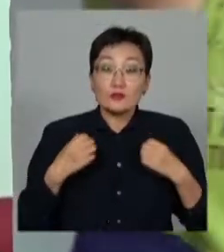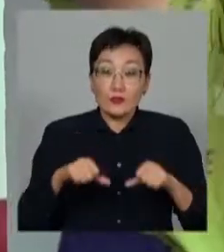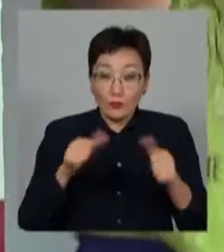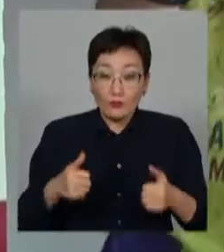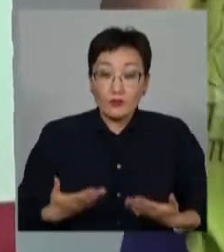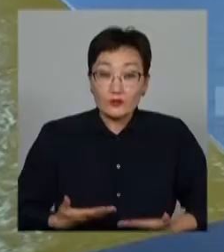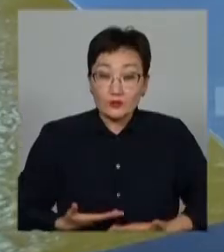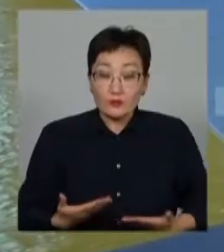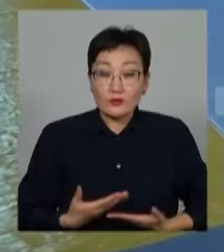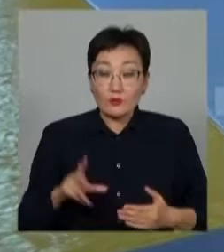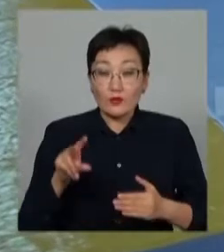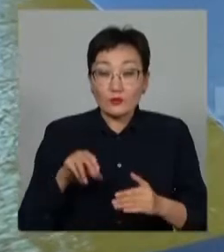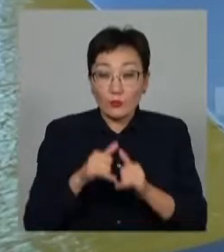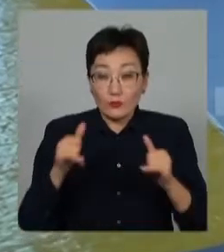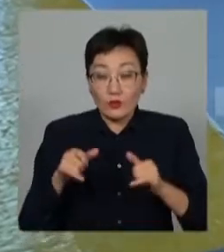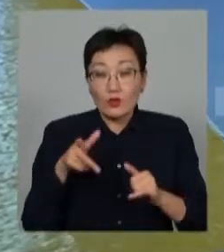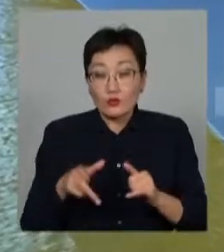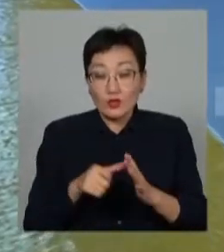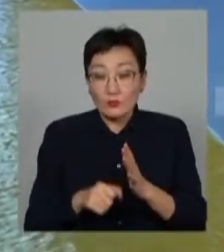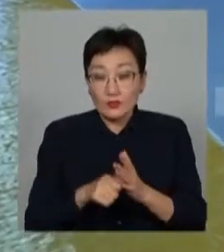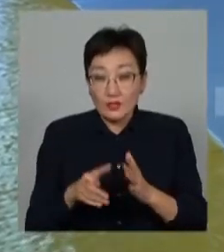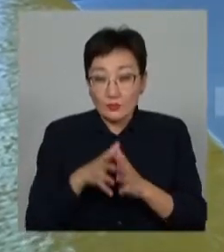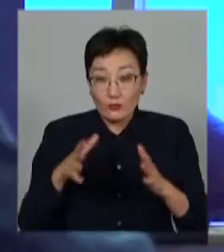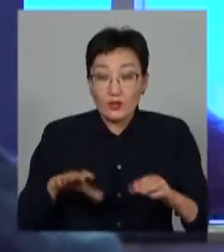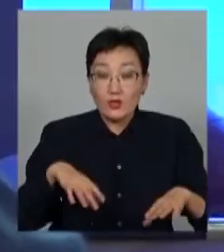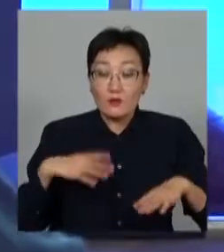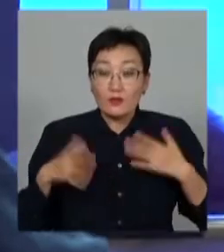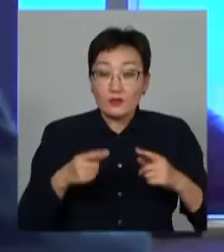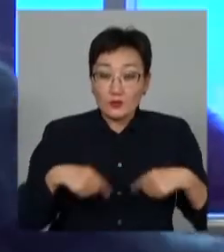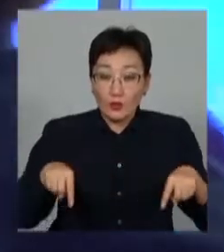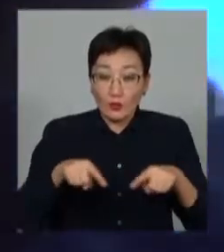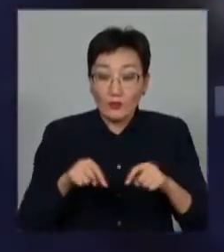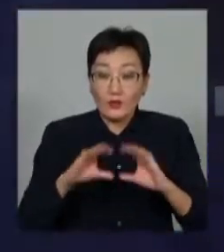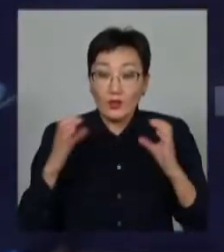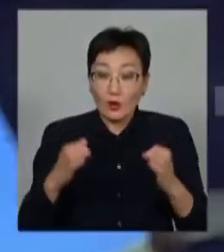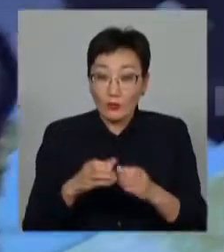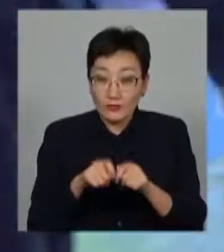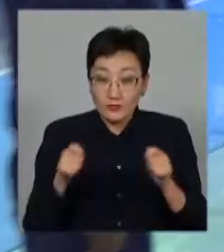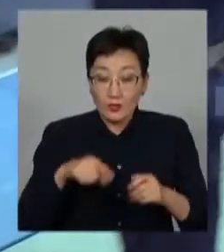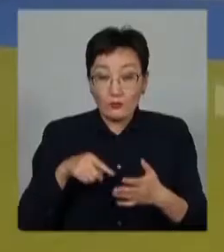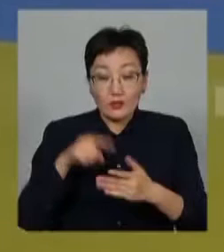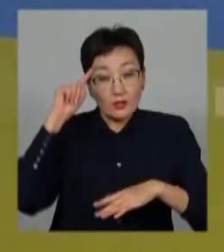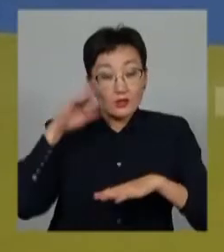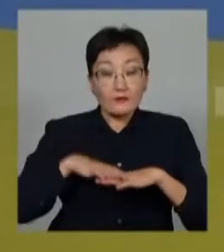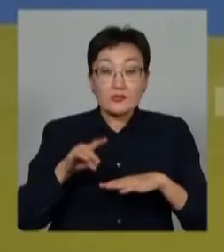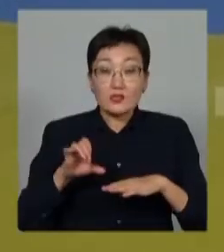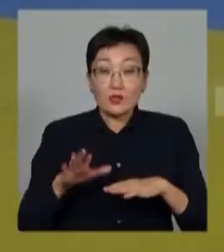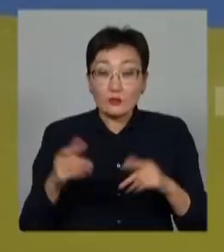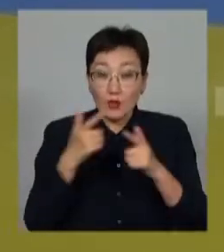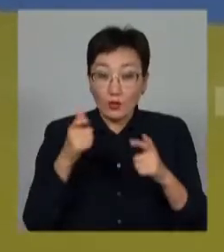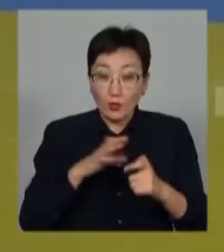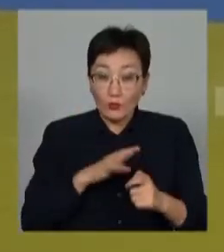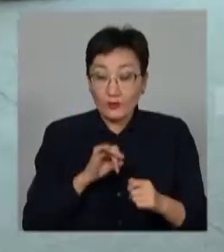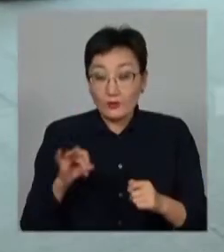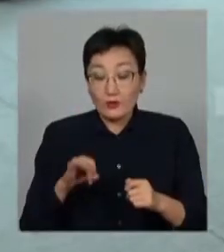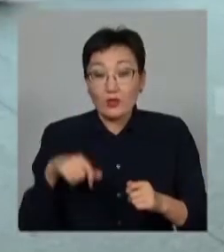санын арттыру үшін мегаполисте 3600-ден астам жаттығу залы мен алаң ашылған. Бұл туралы қала әкімі Бақытжан Сағынтаев мәлімдеді.